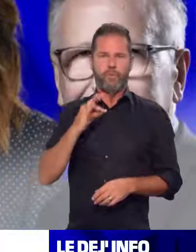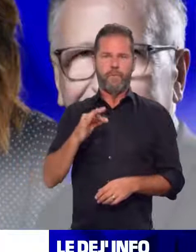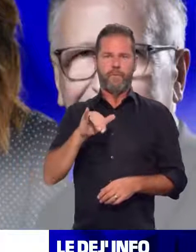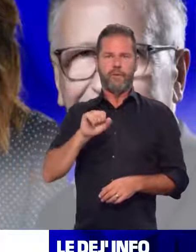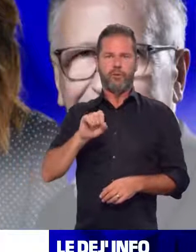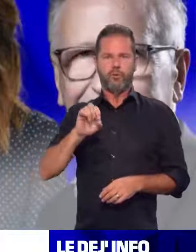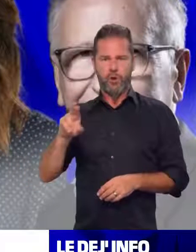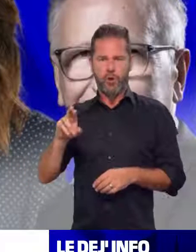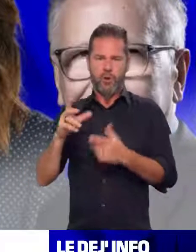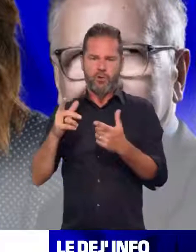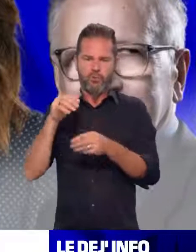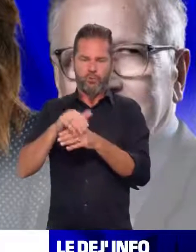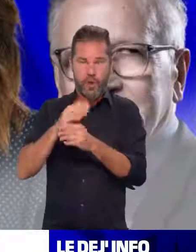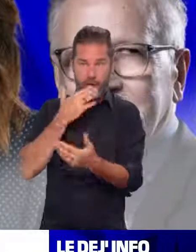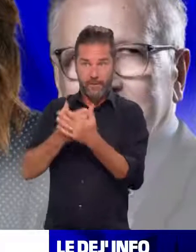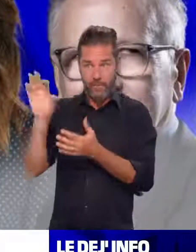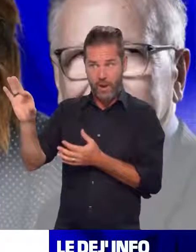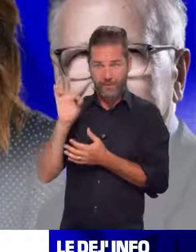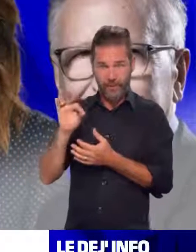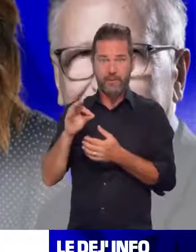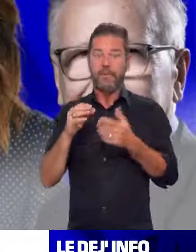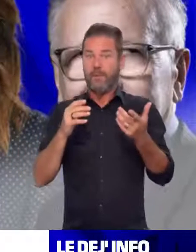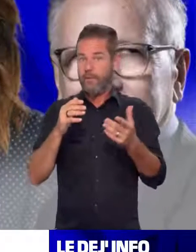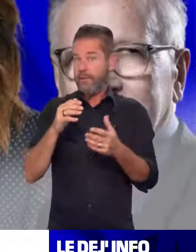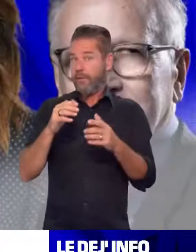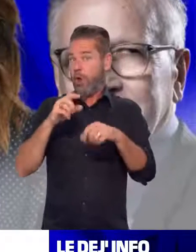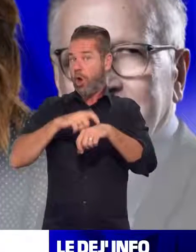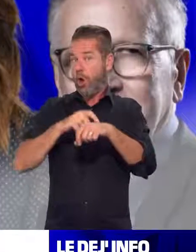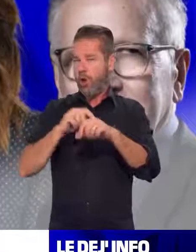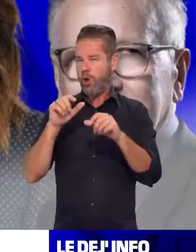sera aussi l'invité d'Aurélie Casse à 21 h 30.